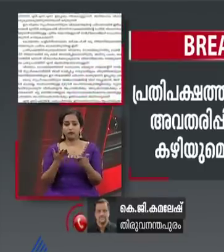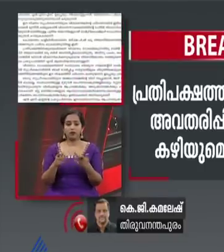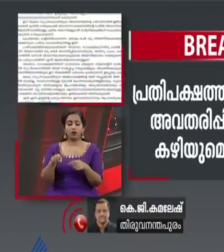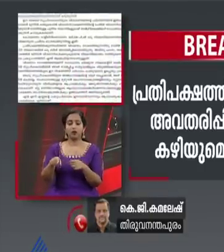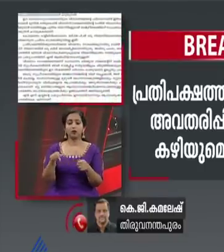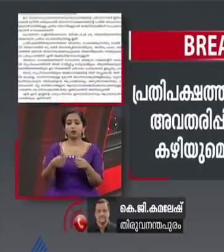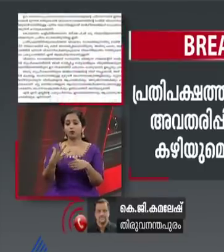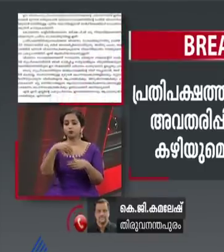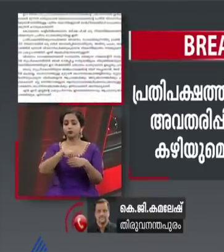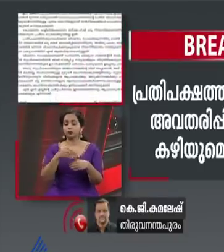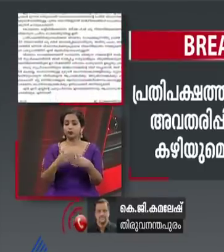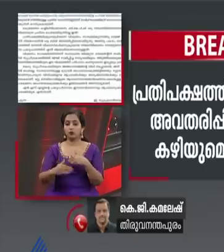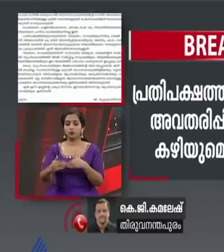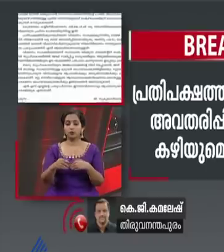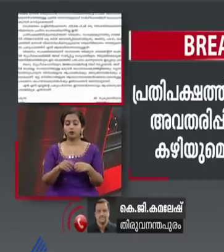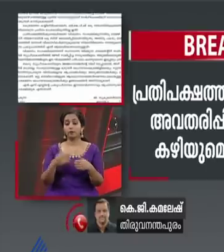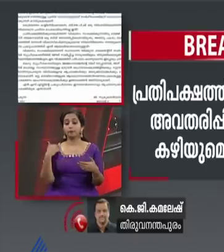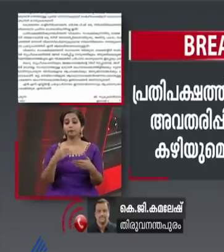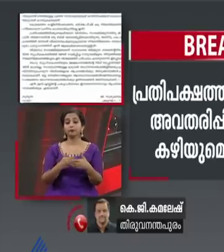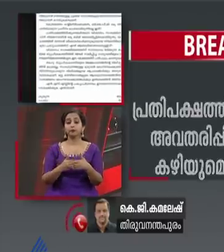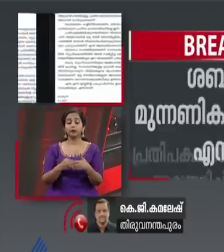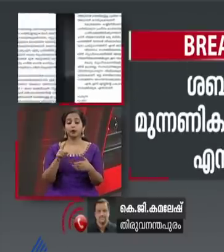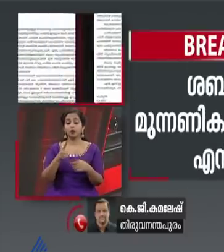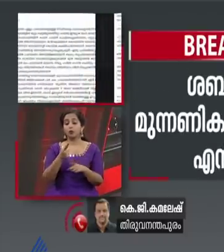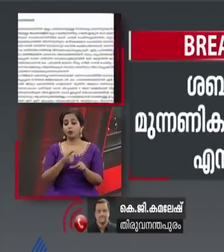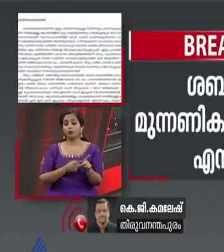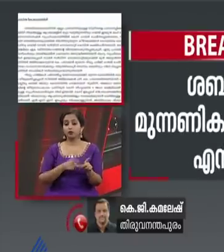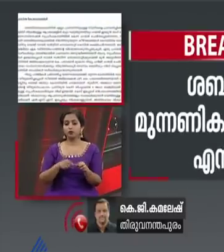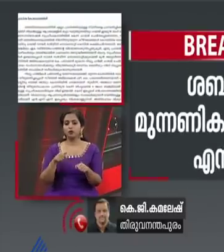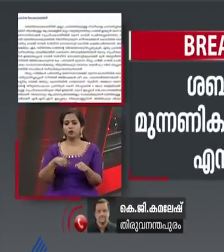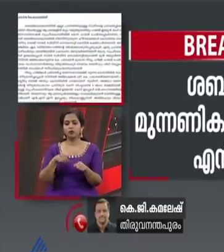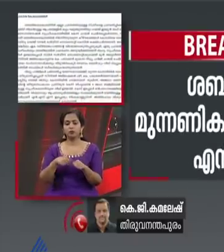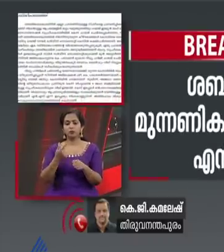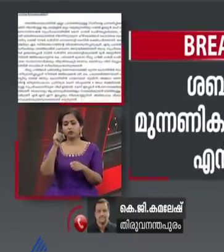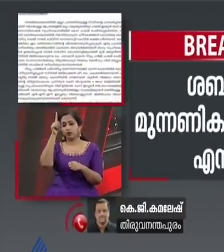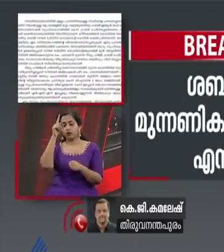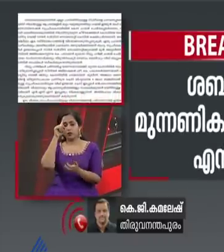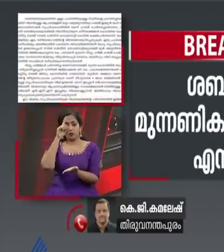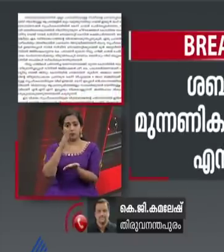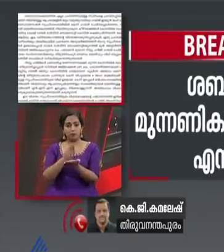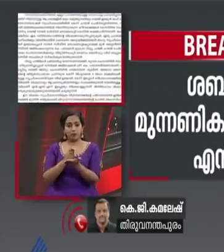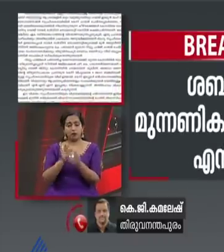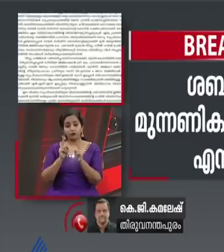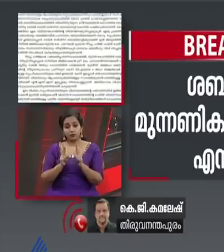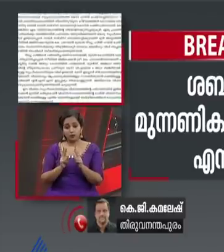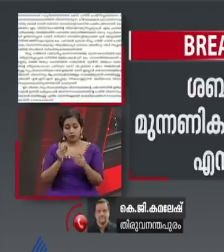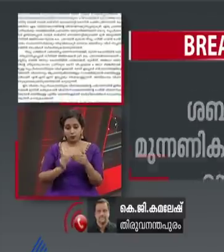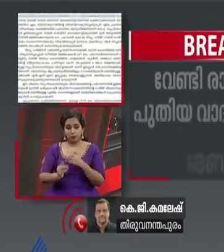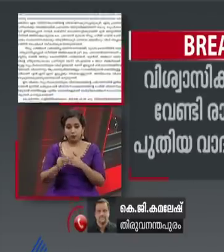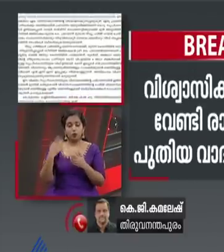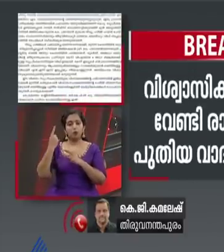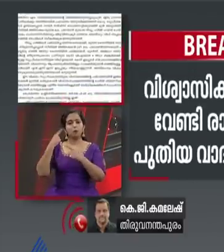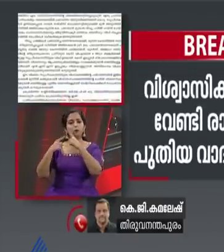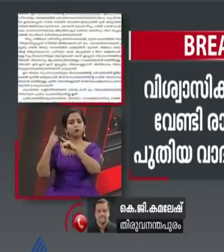വിമർശിക്കുകയാണ്. അങ്ങനെ ഒരു പക്ഷത്തോടും ഇല്ല എന്ന് NSS പ്രഖ്യാപിക്കുന്ന NSS ഈശ്വര വിശ്വാസത്തിൽ എന്നും ഉറച്ചു നിൽക്കുന്നു. ആചാര സംരക്ഷണം വേണം എന്നുള്ള നിലപാട്